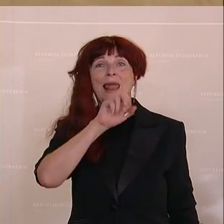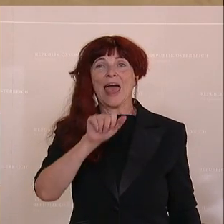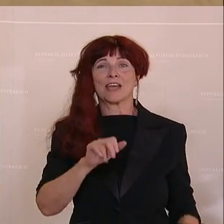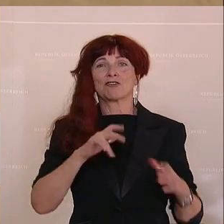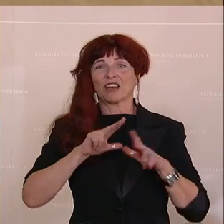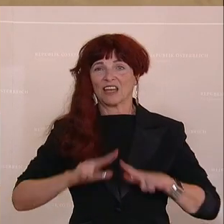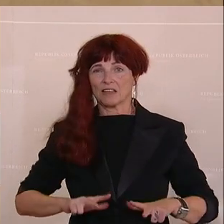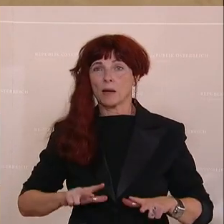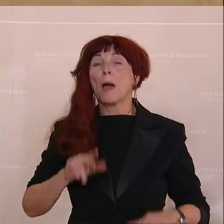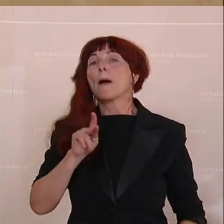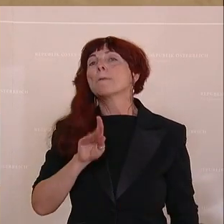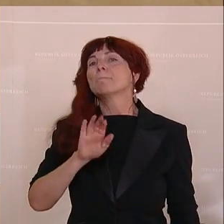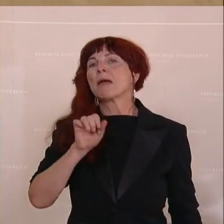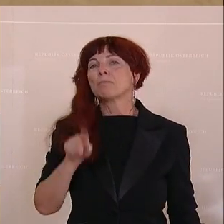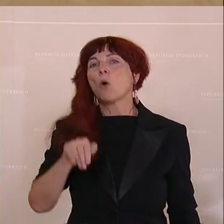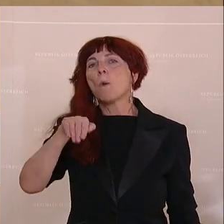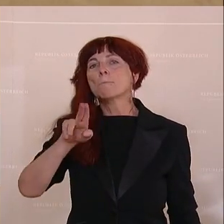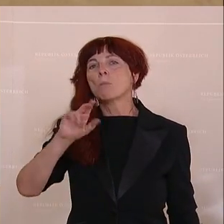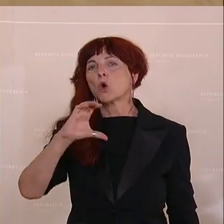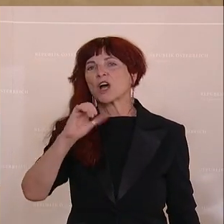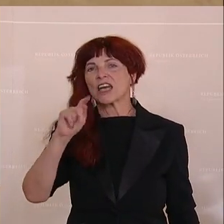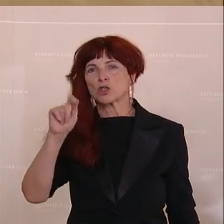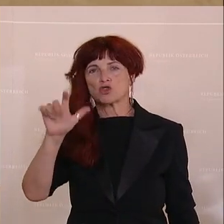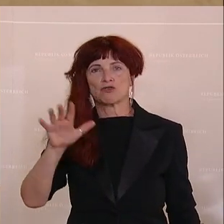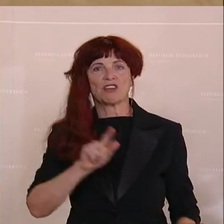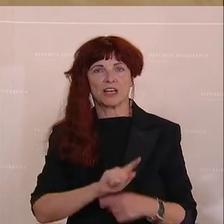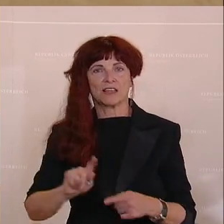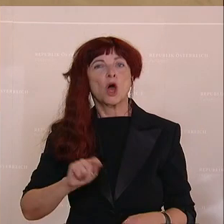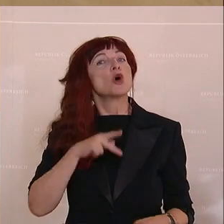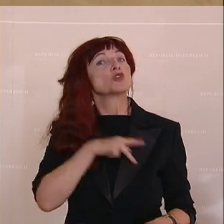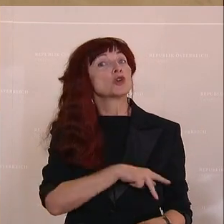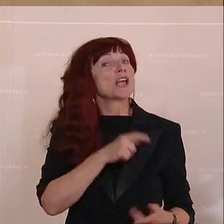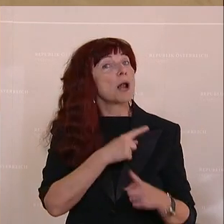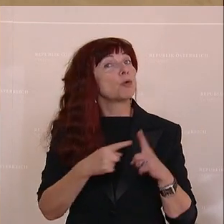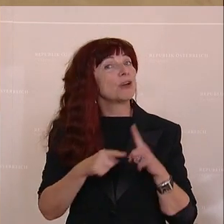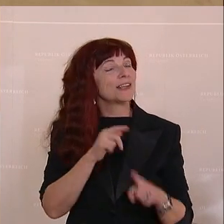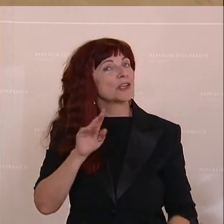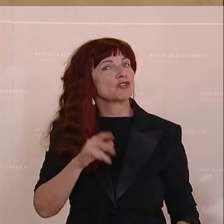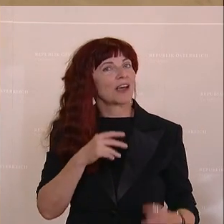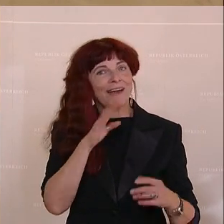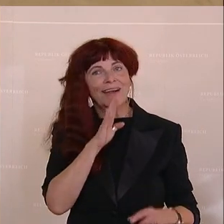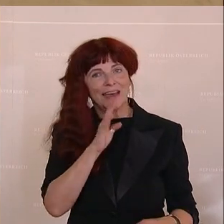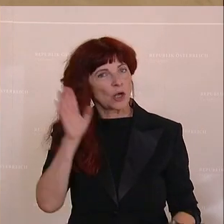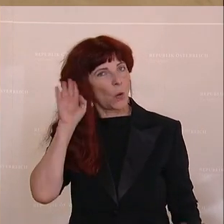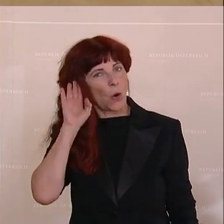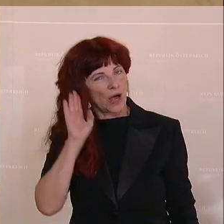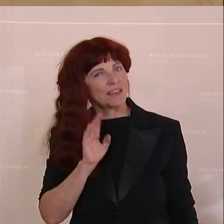fehlst. Dann hätte man nämlich vielleicht eine sozialpolitische Rede gehört und eine Auseinandersetzung mit dem